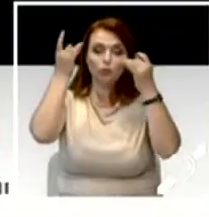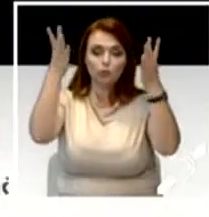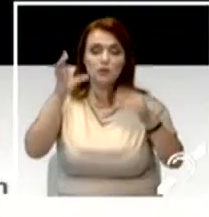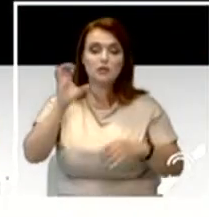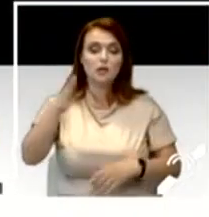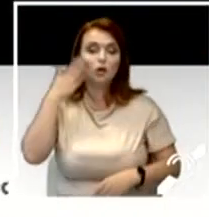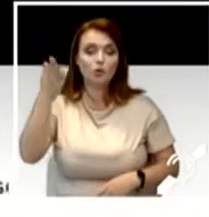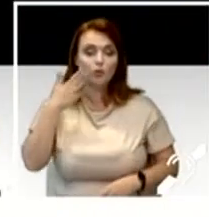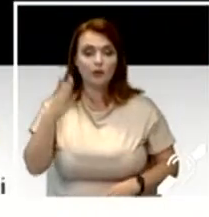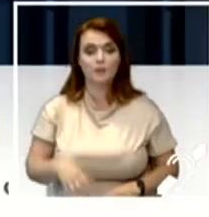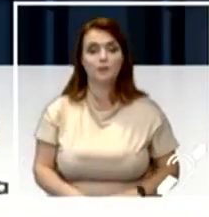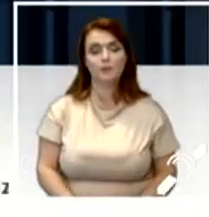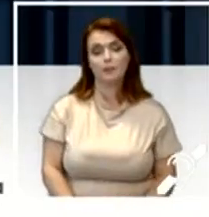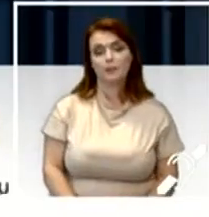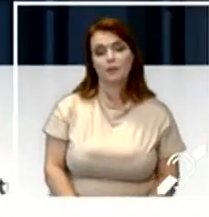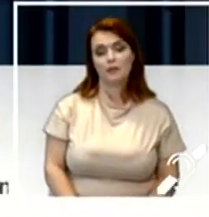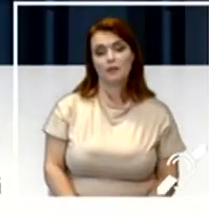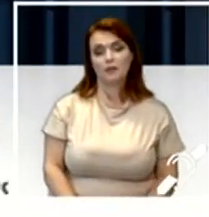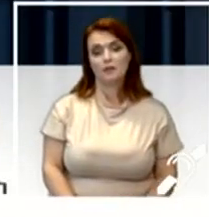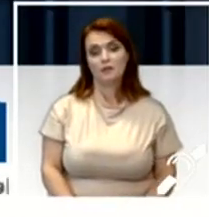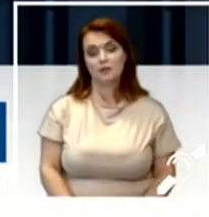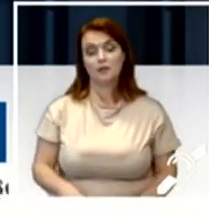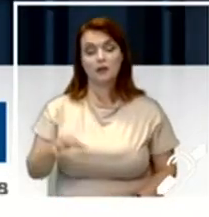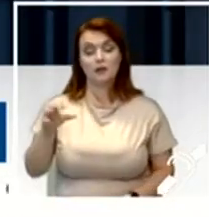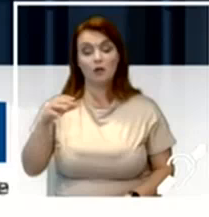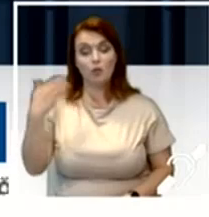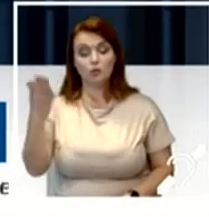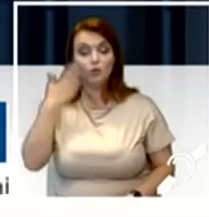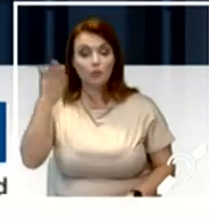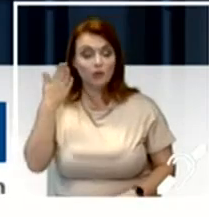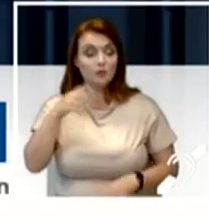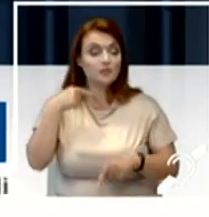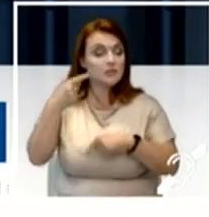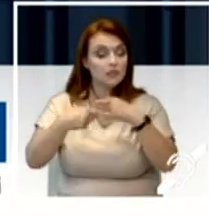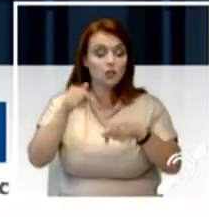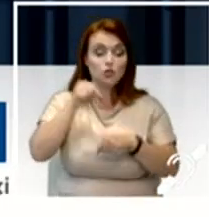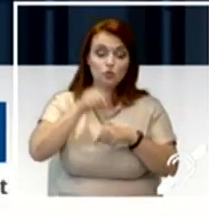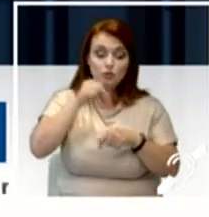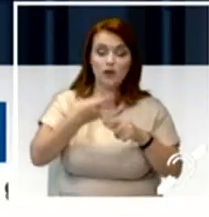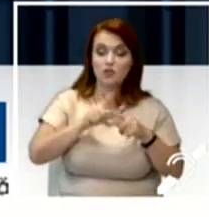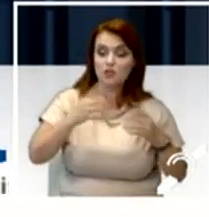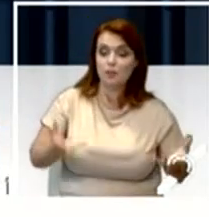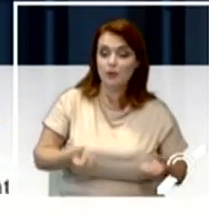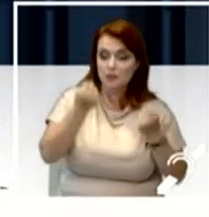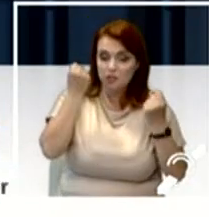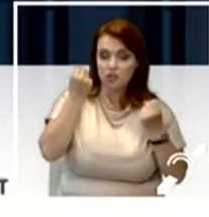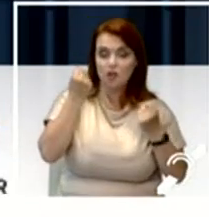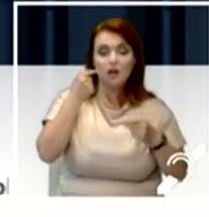spațiul cultural european. Din partea de României, de fiecare dată noi am avut această susținere, de fiecare dată noi am avut